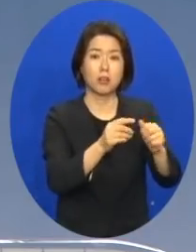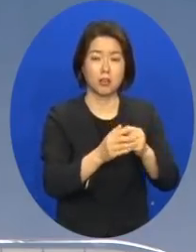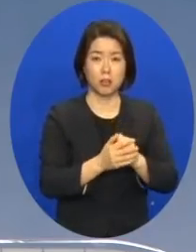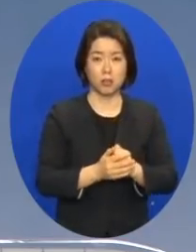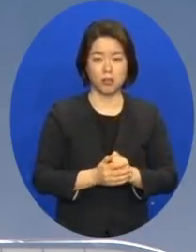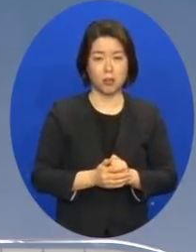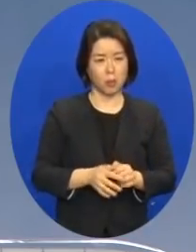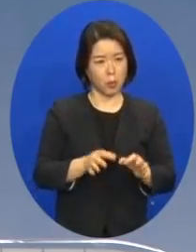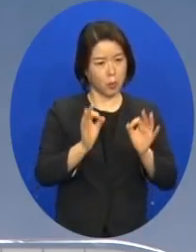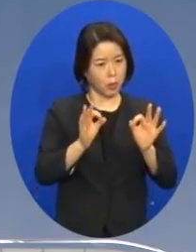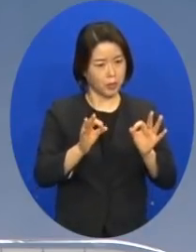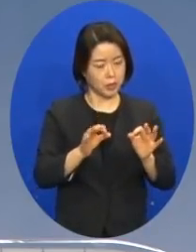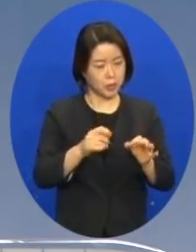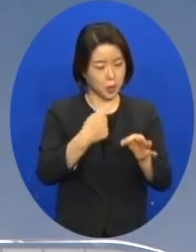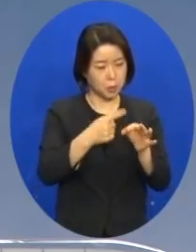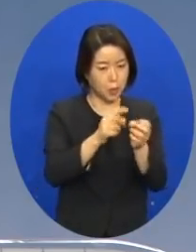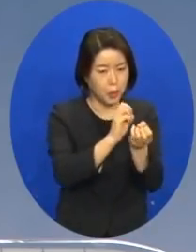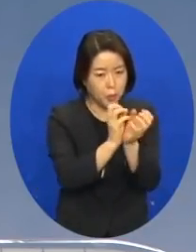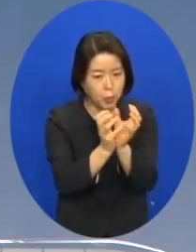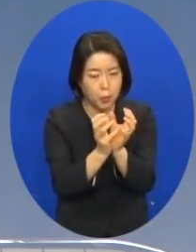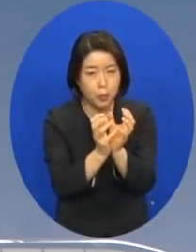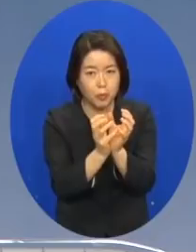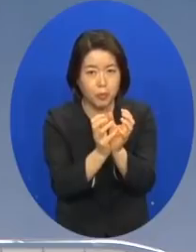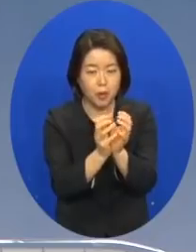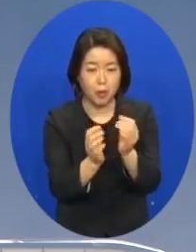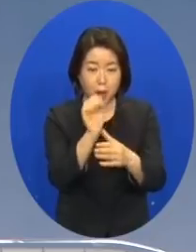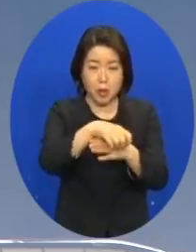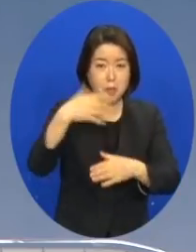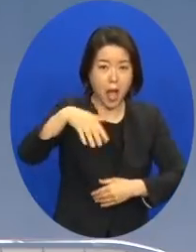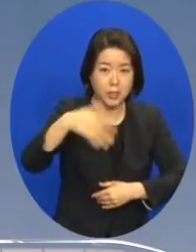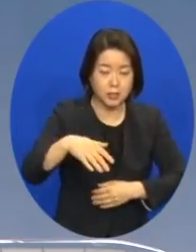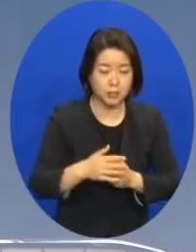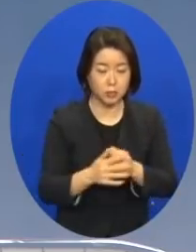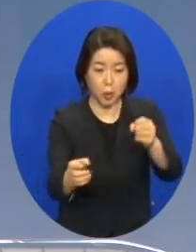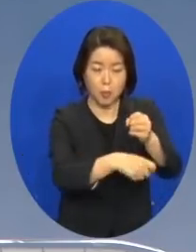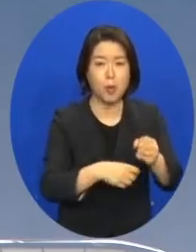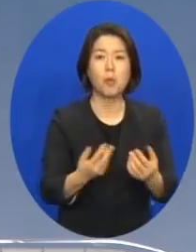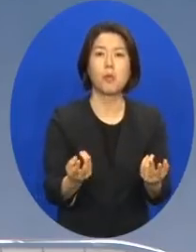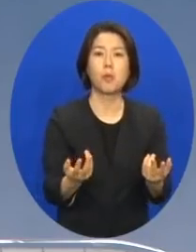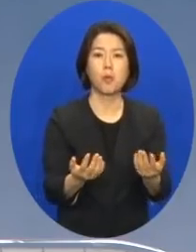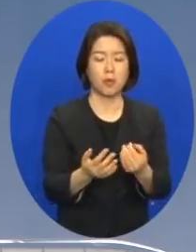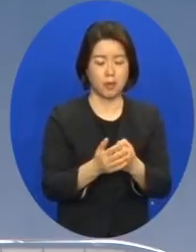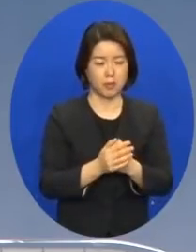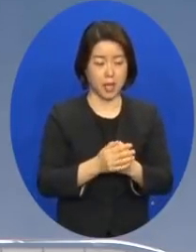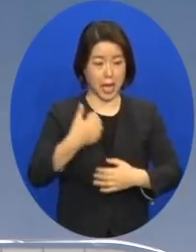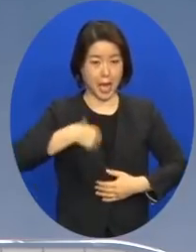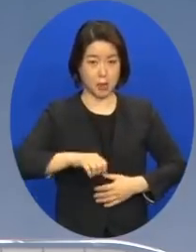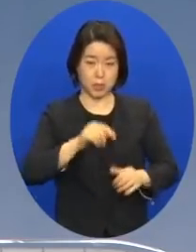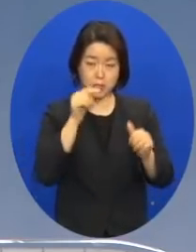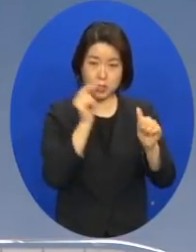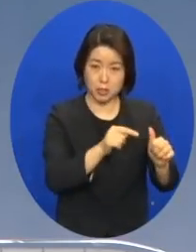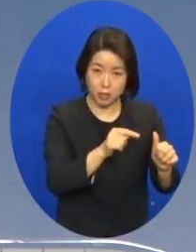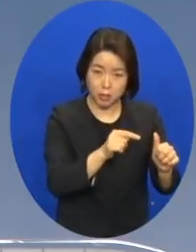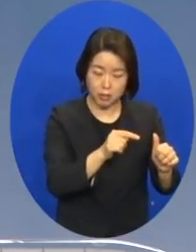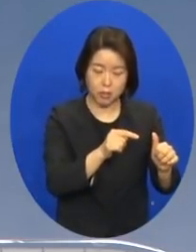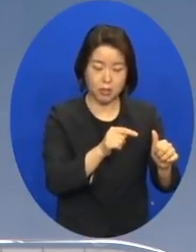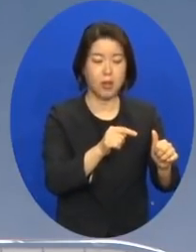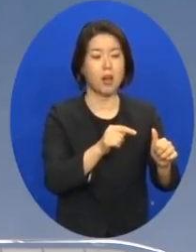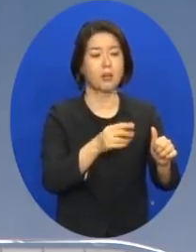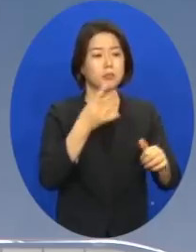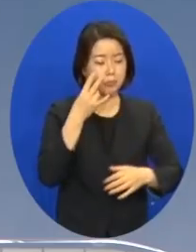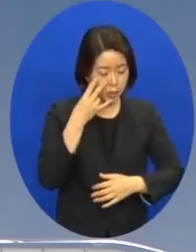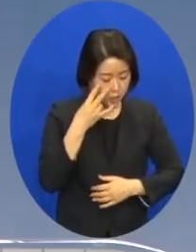펴기 막 시작했는데 가서 보리를 베어버리면 어떡합니까? 그런데 그 아들이 아버지가 그렇게 시킨다고, 예,